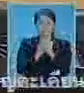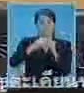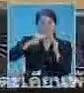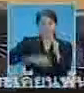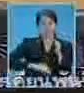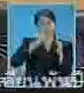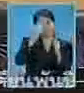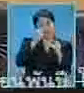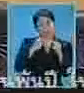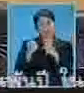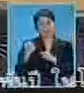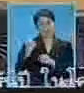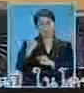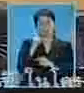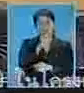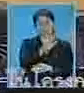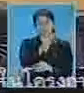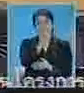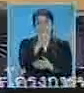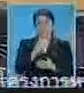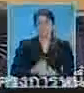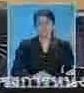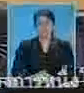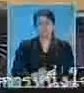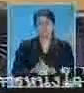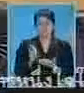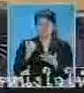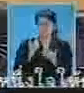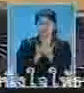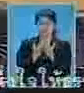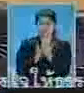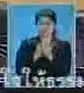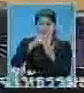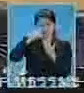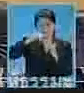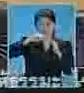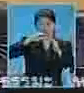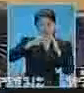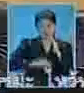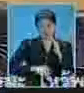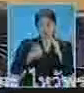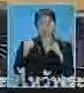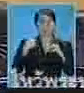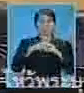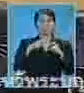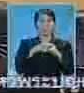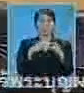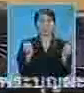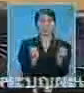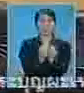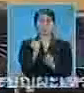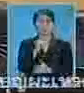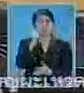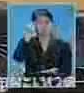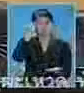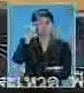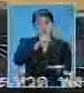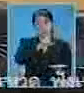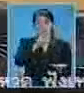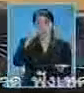ไม่มีท่านทราบไหมครับว่าเวลาปรับลดค่าเงินมันเกิดผลยังไงต่อประชาชนชาวเวียด